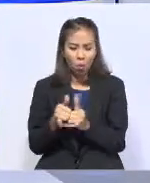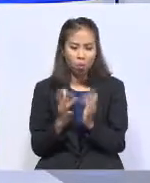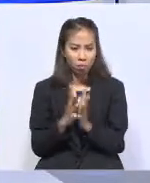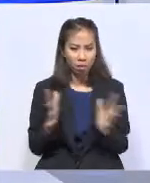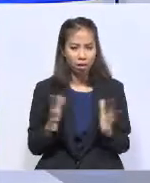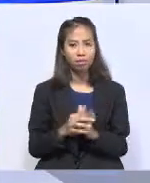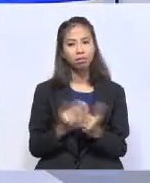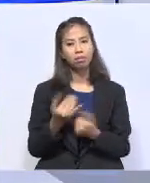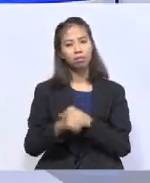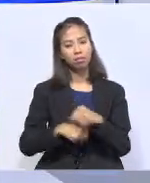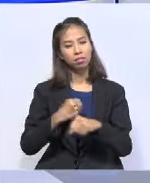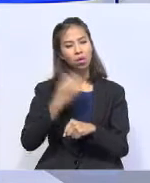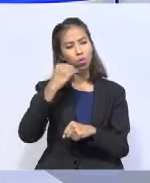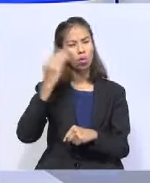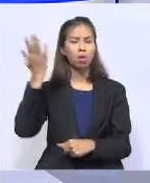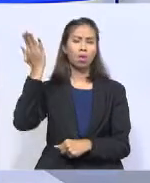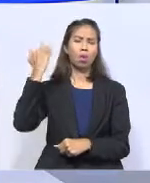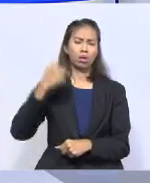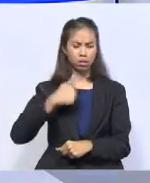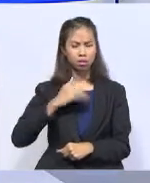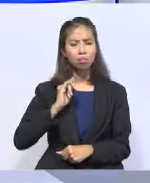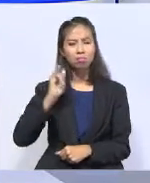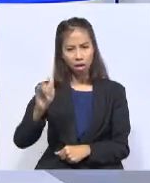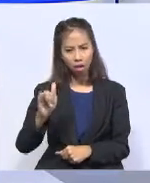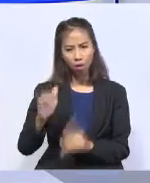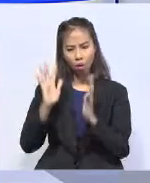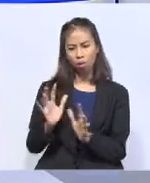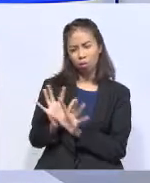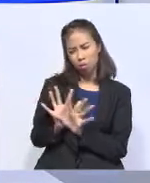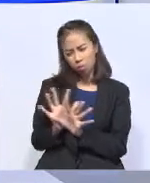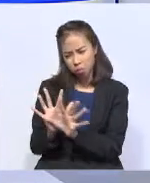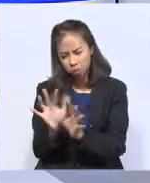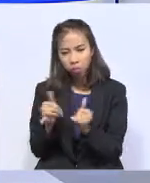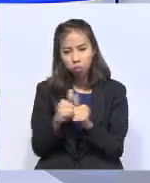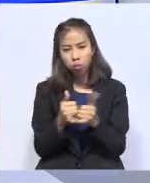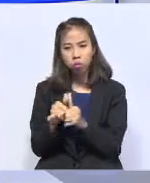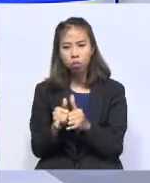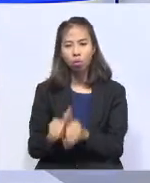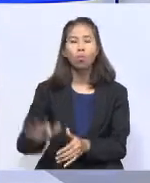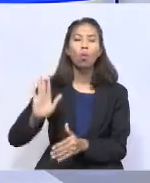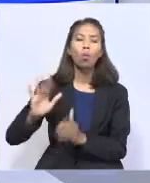ก็แบบทุกปีผมเคยไปปีนึงเนี่ยนะครับโอ้โหคนมืดฟ้ามูดินนะครับ สนุกไหม ก็ถือว่าเป็นธรรมเนีย